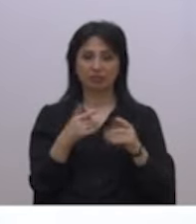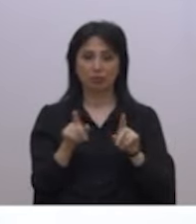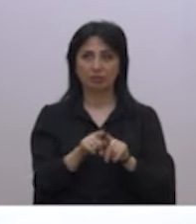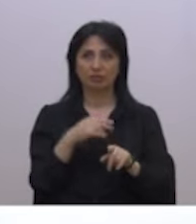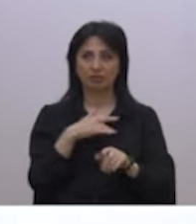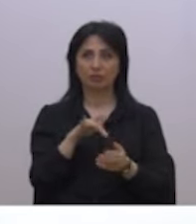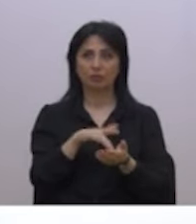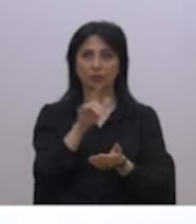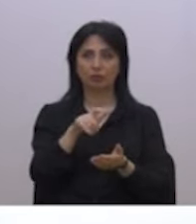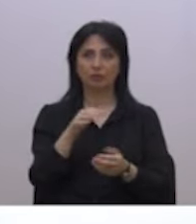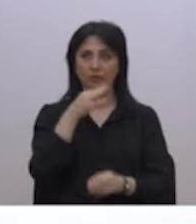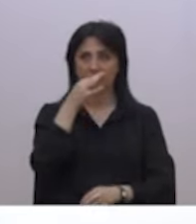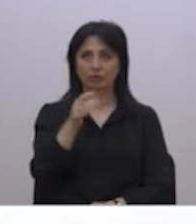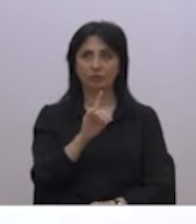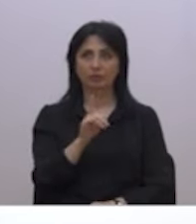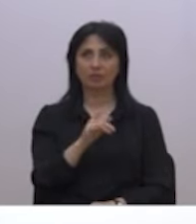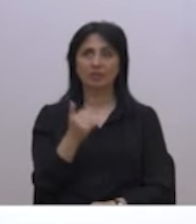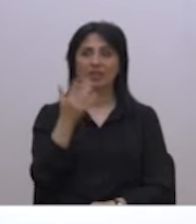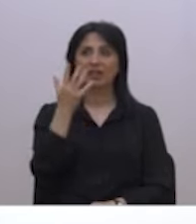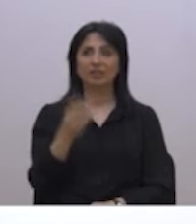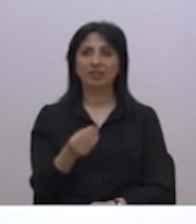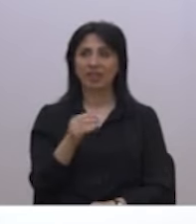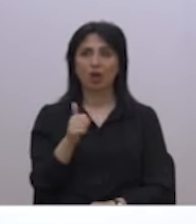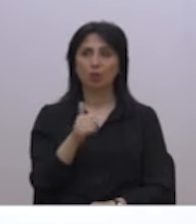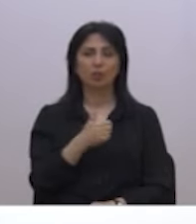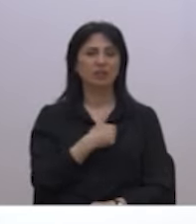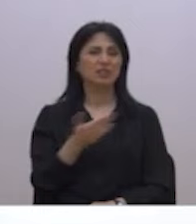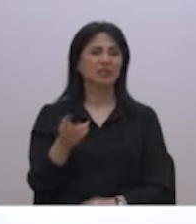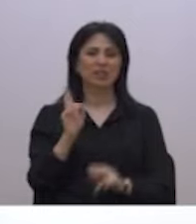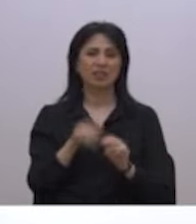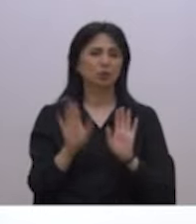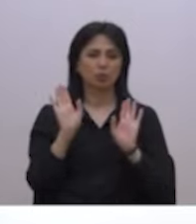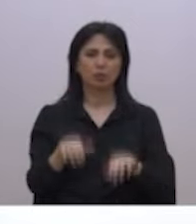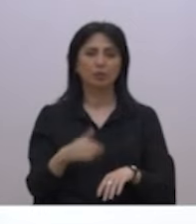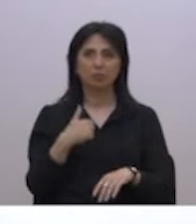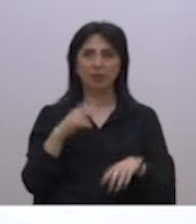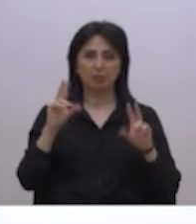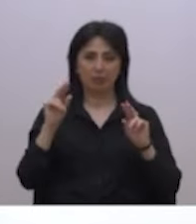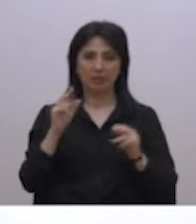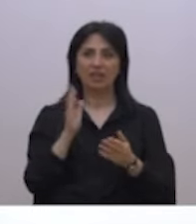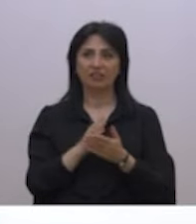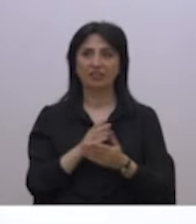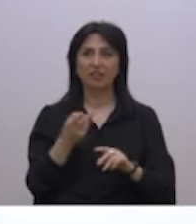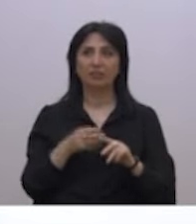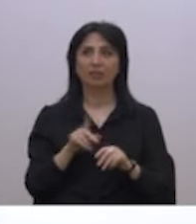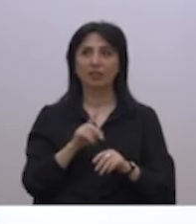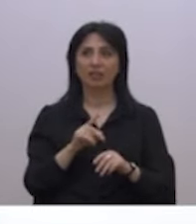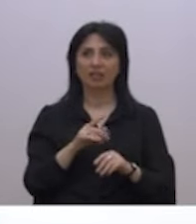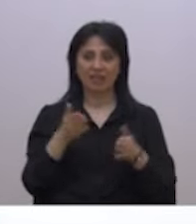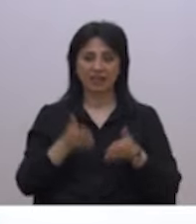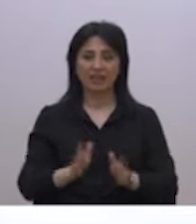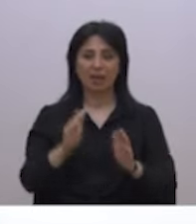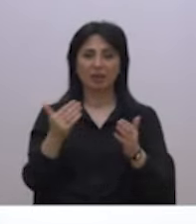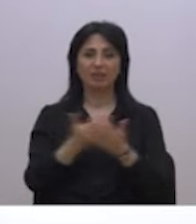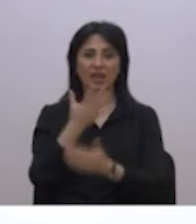ჩვენს მოქალაქეებს და ვთქვა, რომ დღევანდელი დღე როგორც არ უნდა დასრულდეს, მე ვარ ბედნიერი, იმიტომ რომ დაიბადა